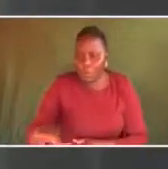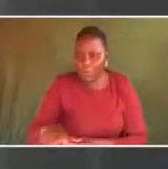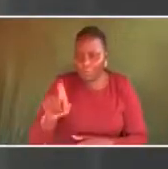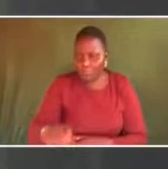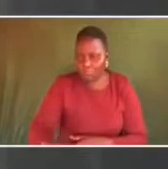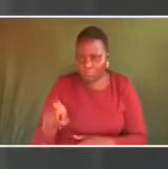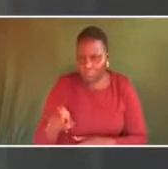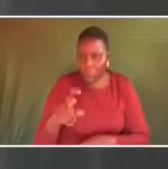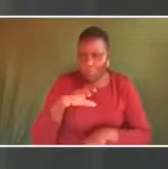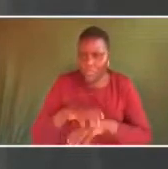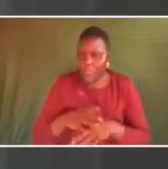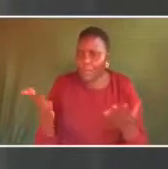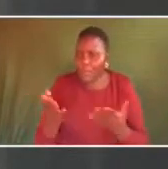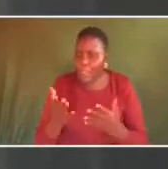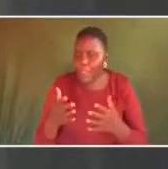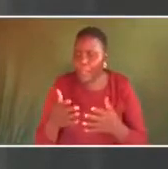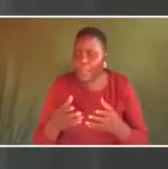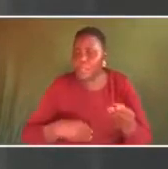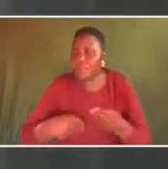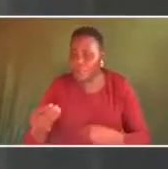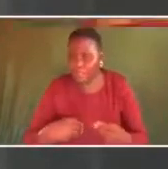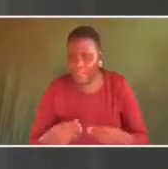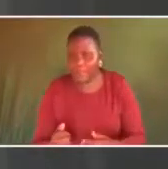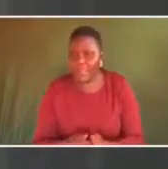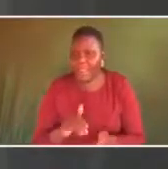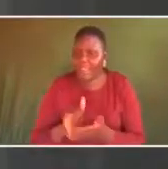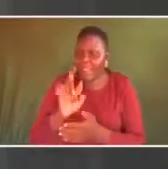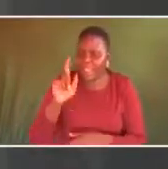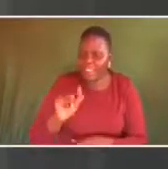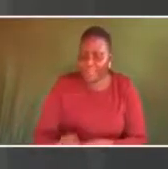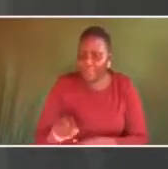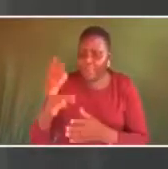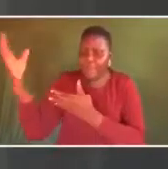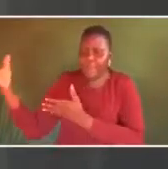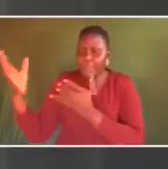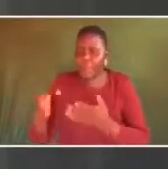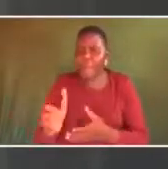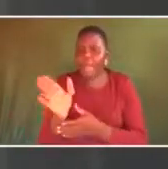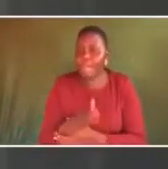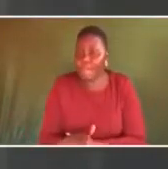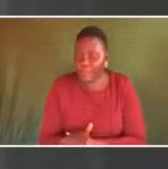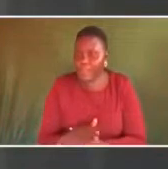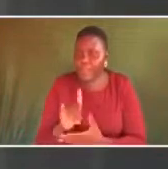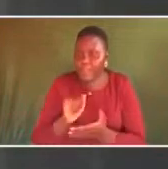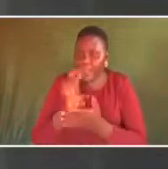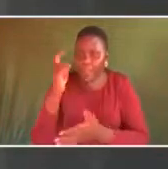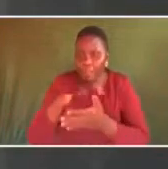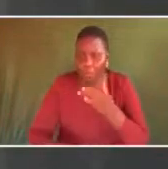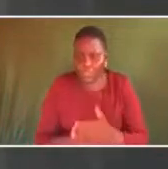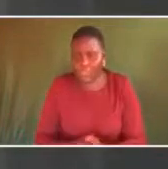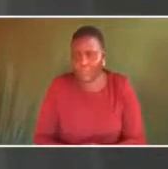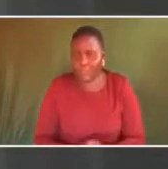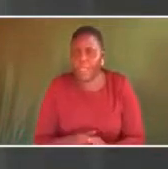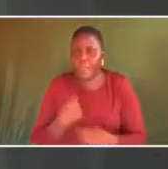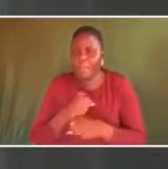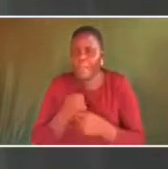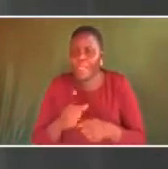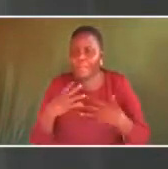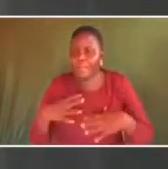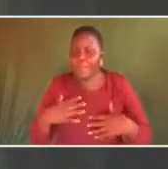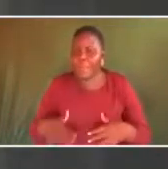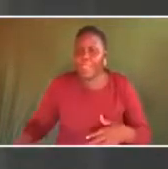waweze kupata mahali pa kuuza. That cheap importation of fish ndio ilicost watu wa hii